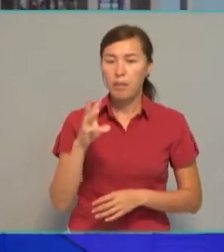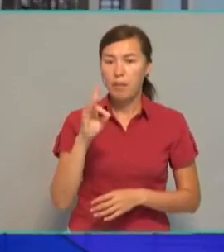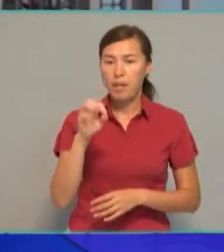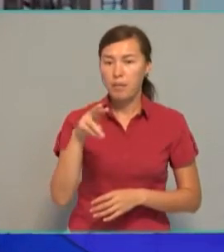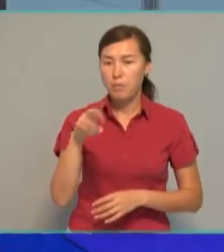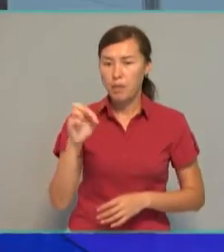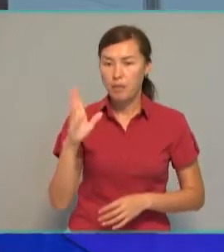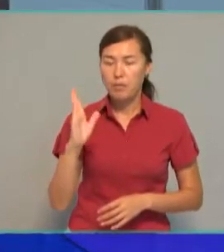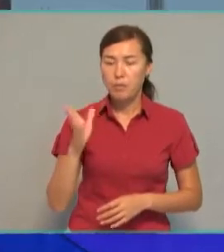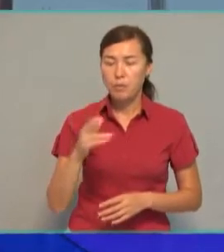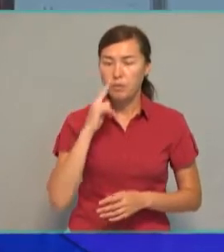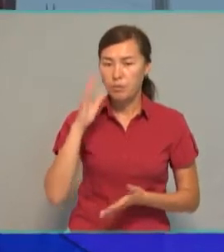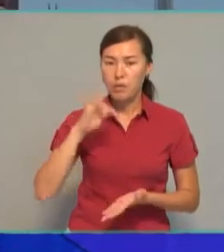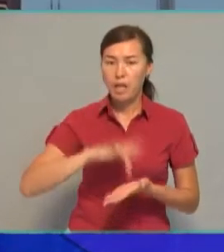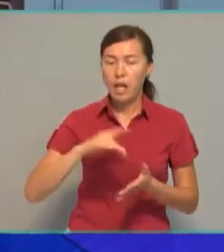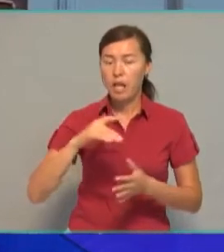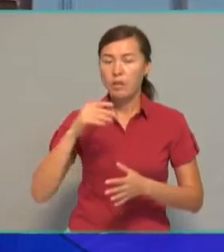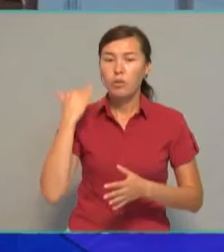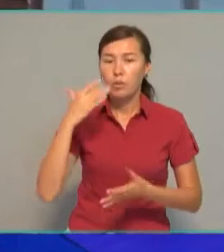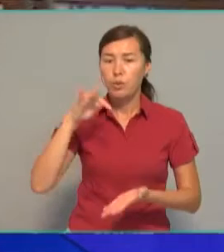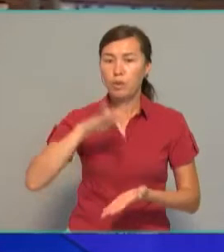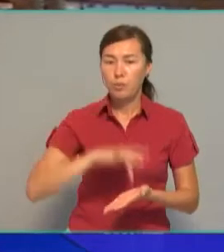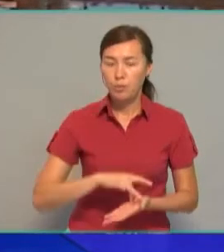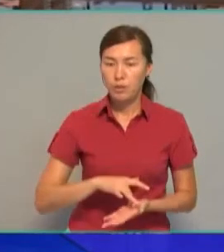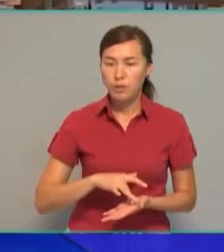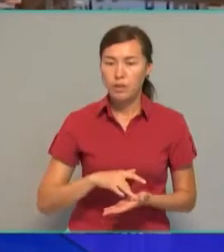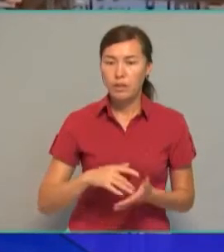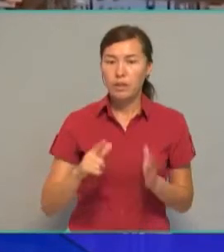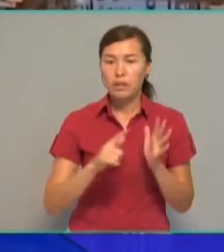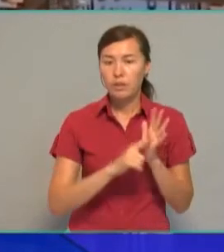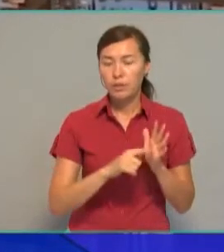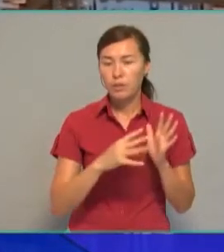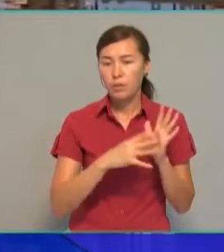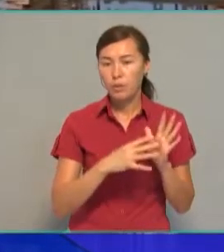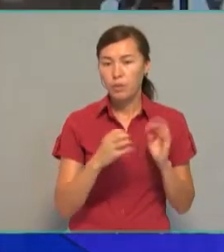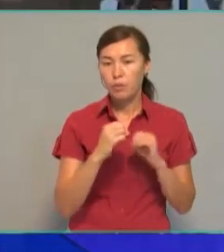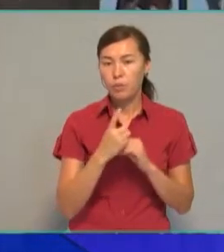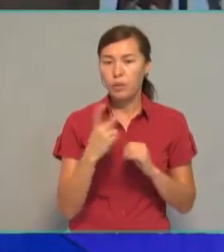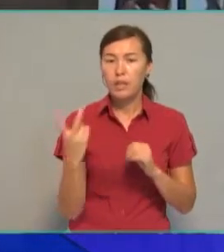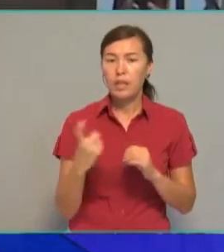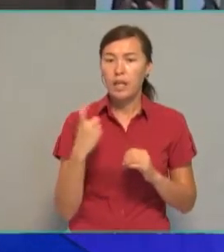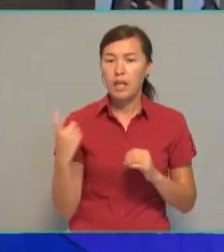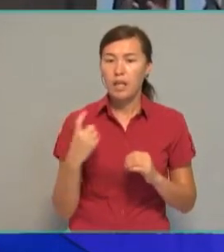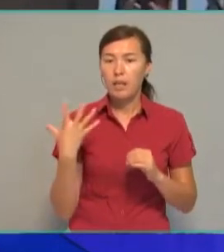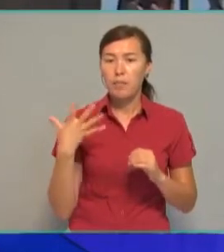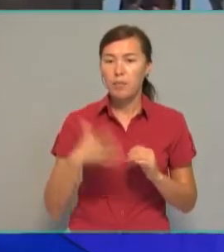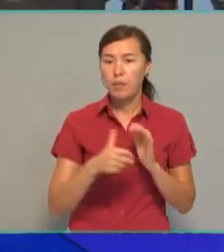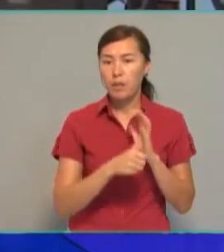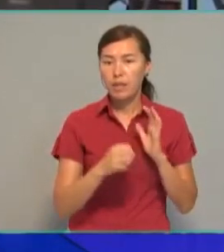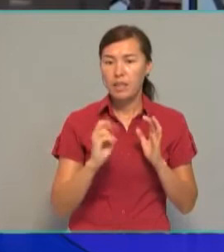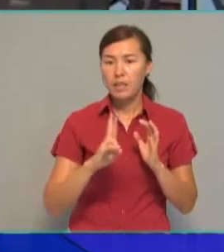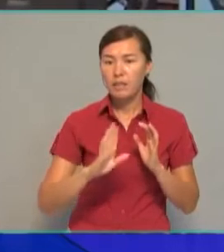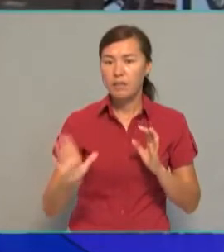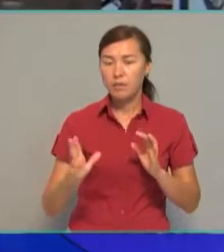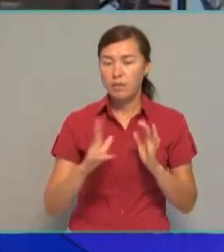мәрмәрмен қапталуда. Түркістан қаласы әкімшілік іскерлік орталығында 7, 9 және 12 қабатта 5600